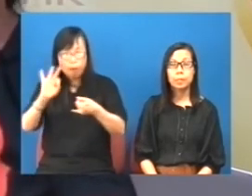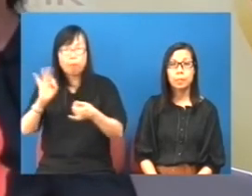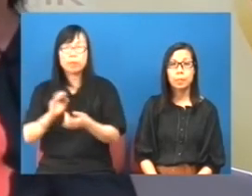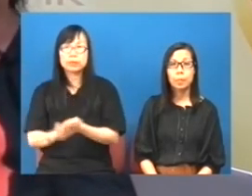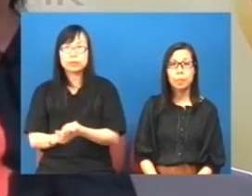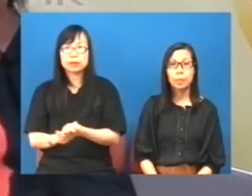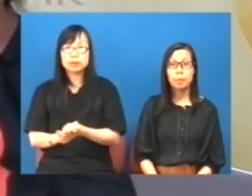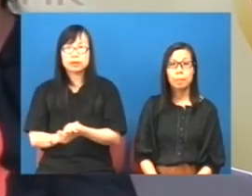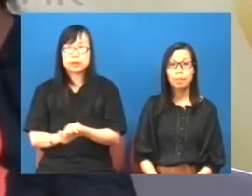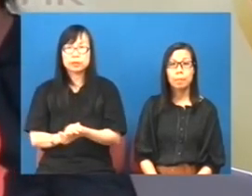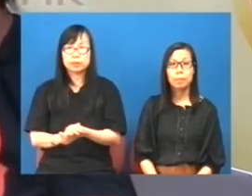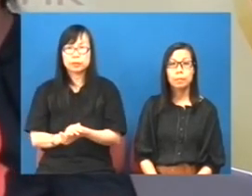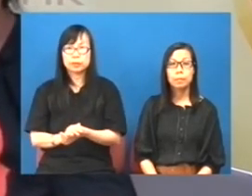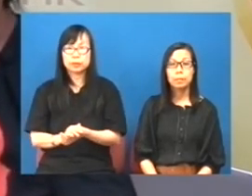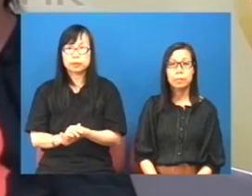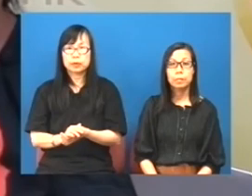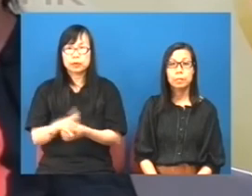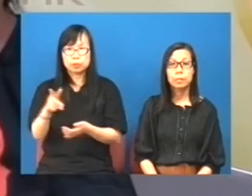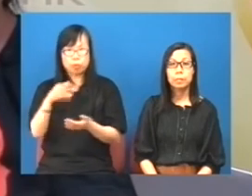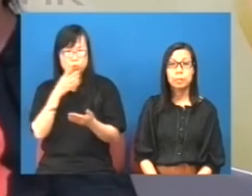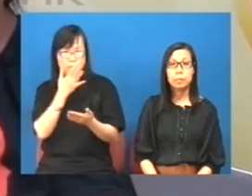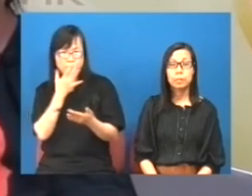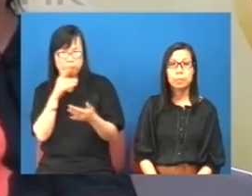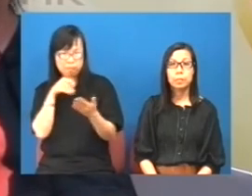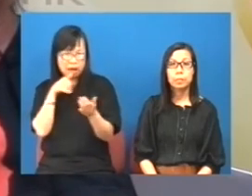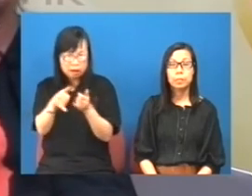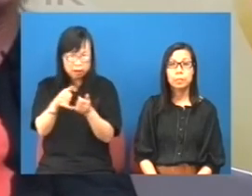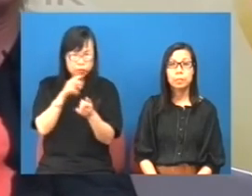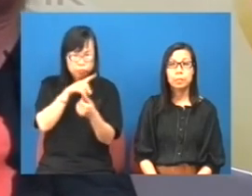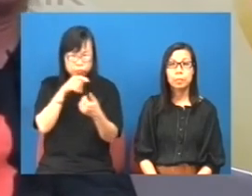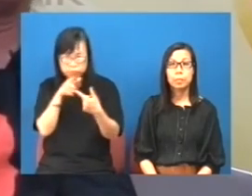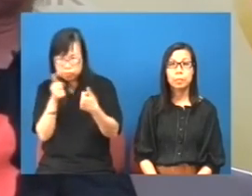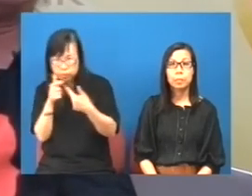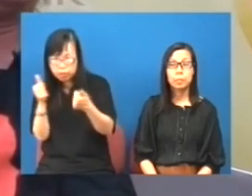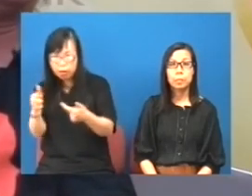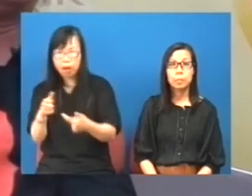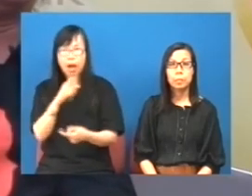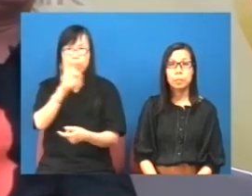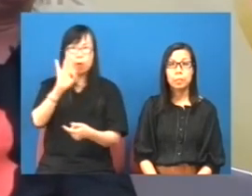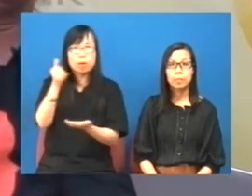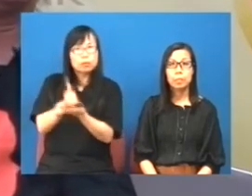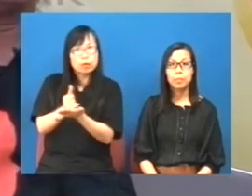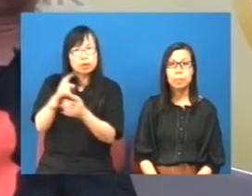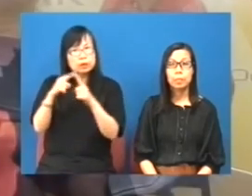如果你是一個都要入座的話沒得坐的人一定會知道為什麼沒得坐